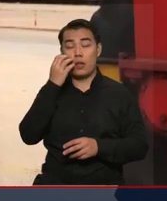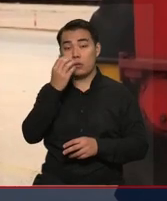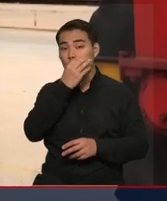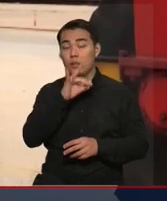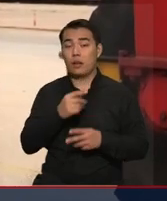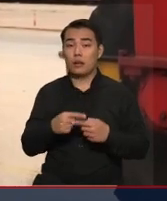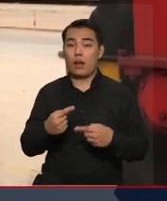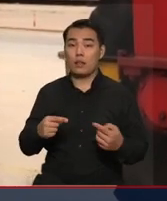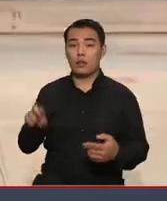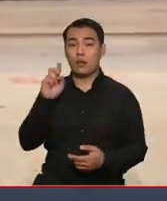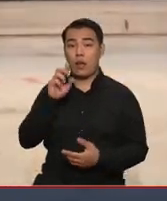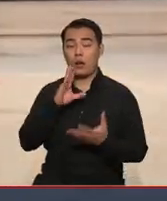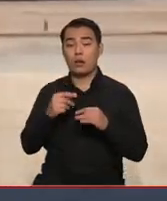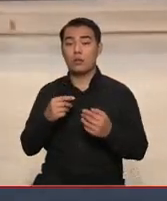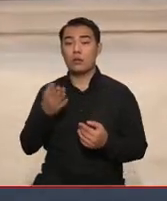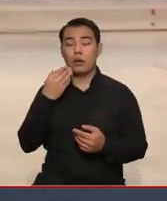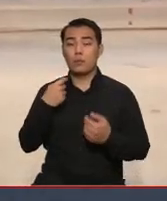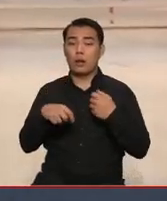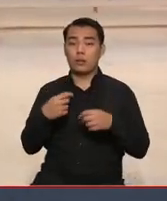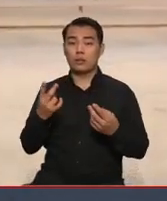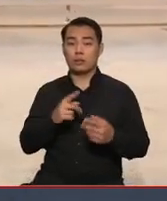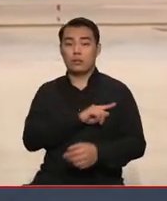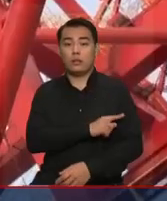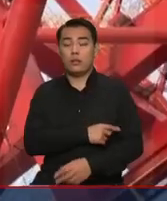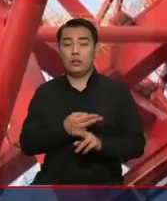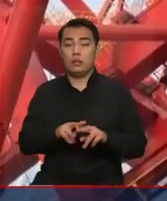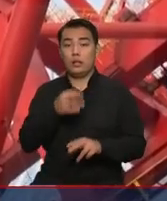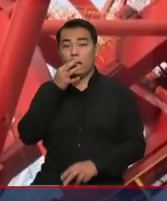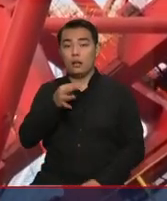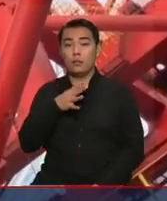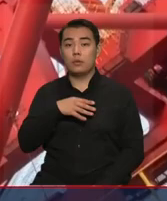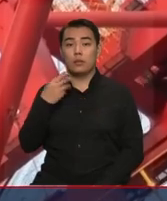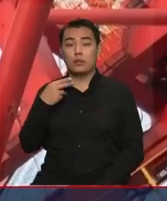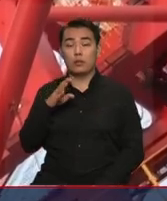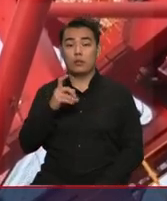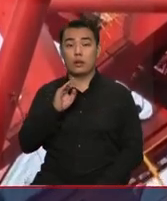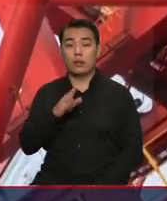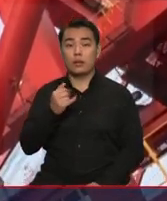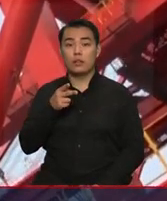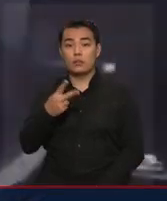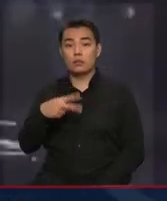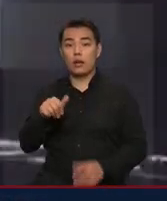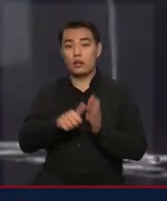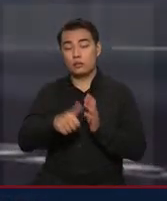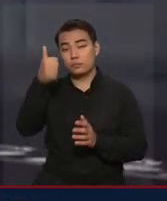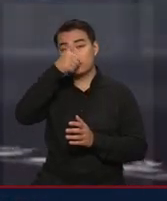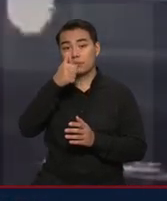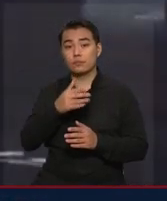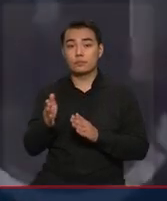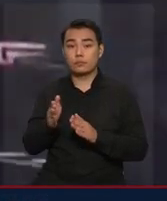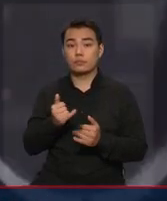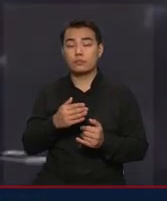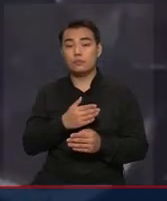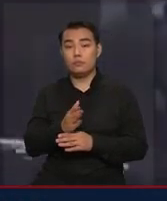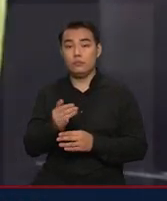да мүдделі елдермен де еркін сауданы күшейту керек. Осылай деген Қасым Жомарт Тоқаев 2026 жылға қарай IT саласының